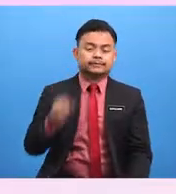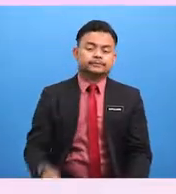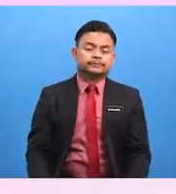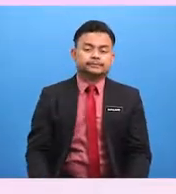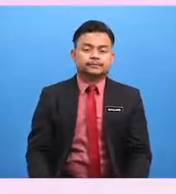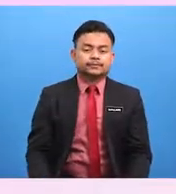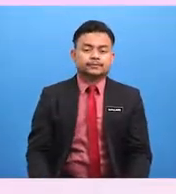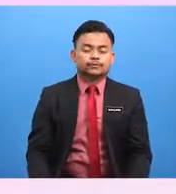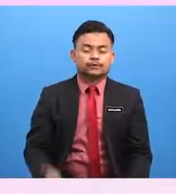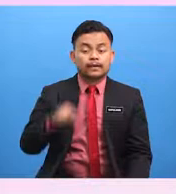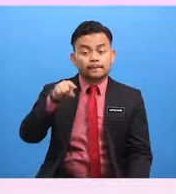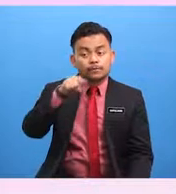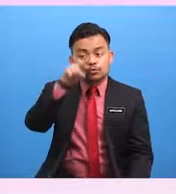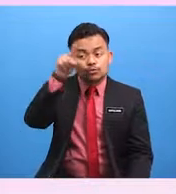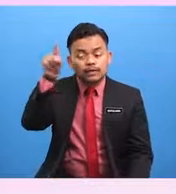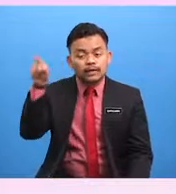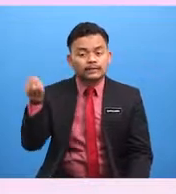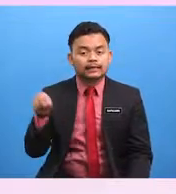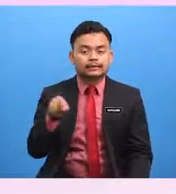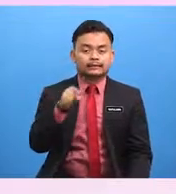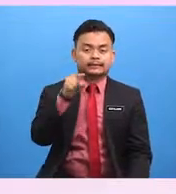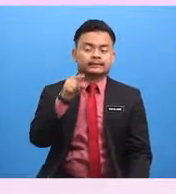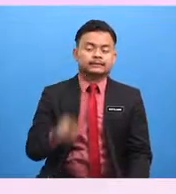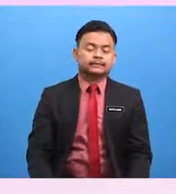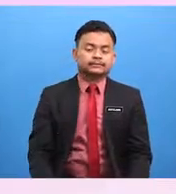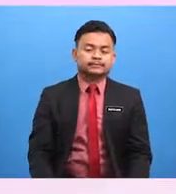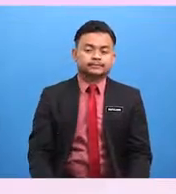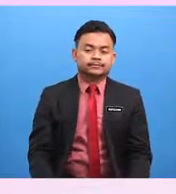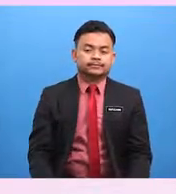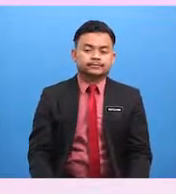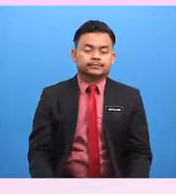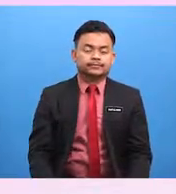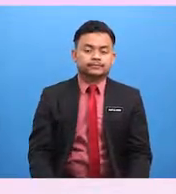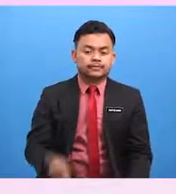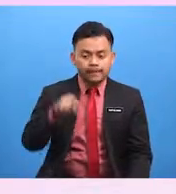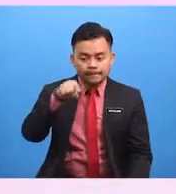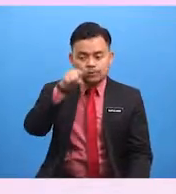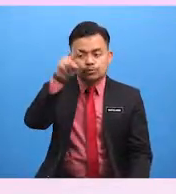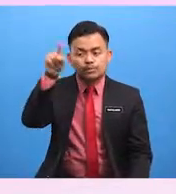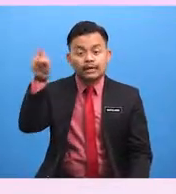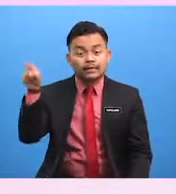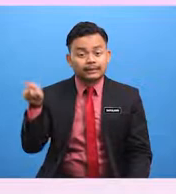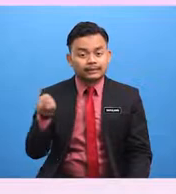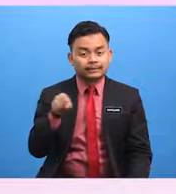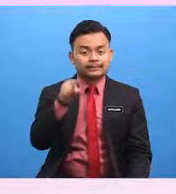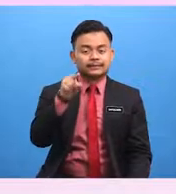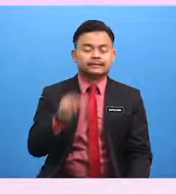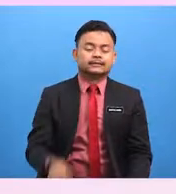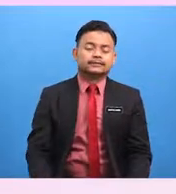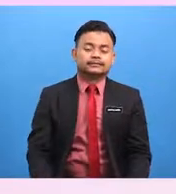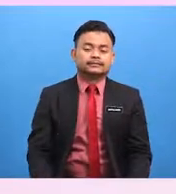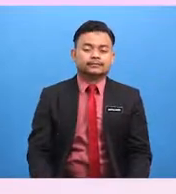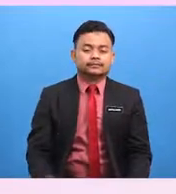saya. Bulatan. Sekali lagi. Bulatan.